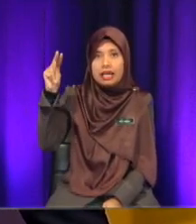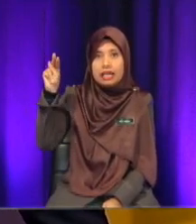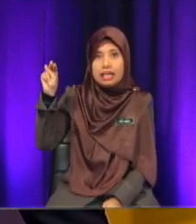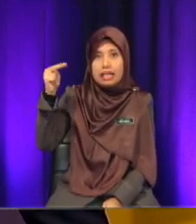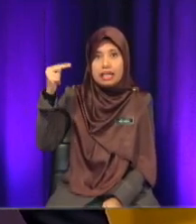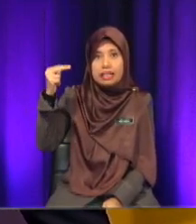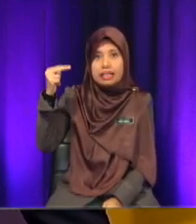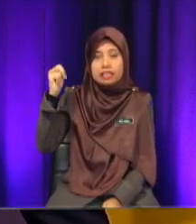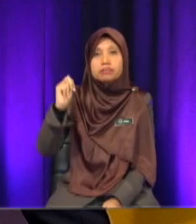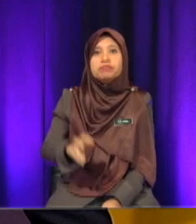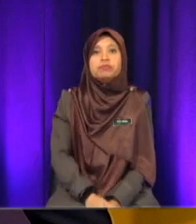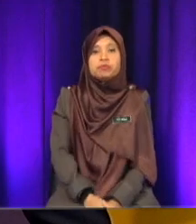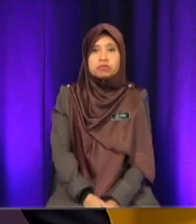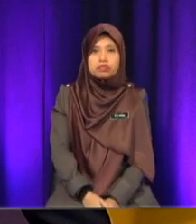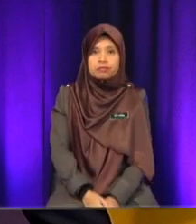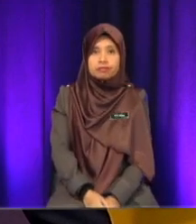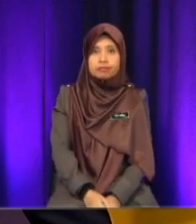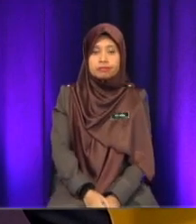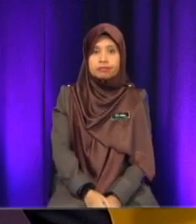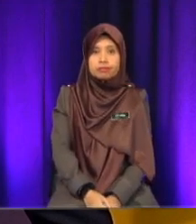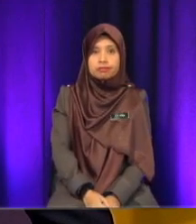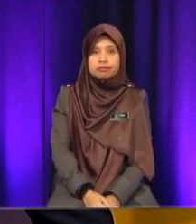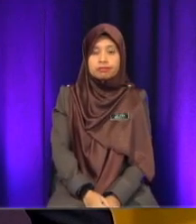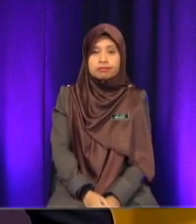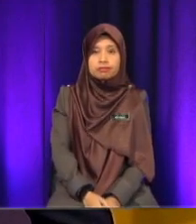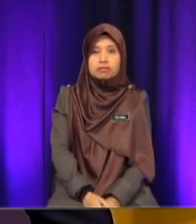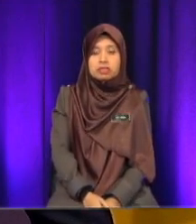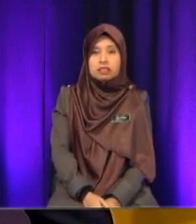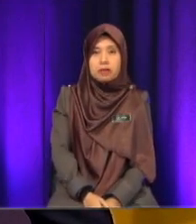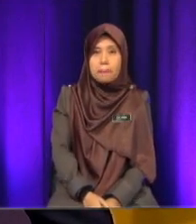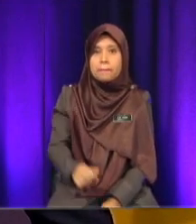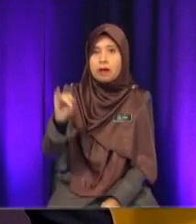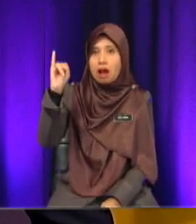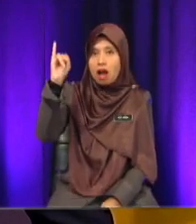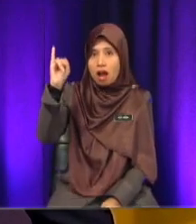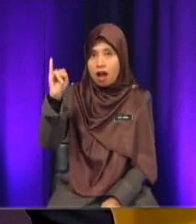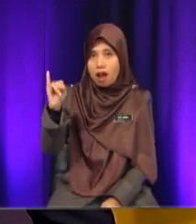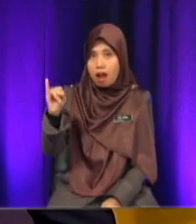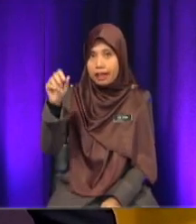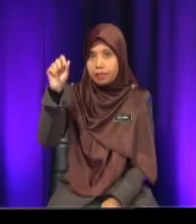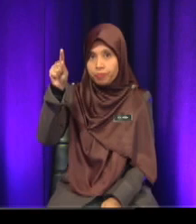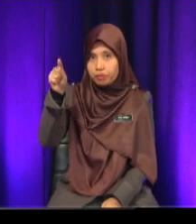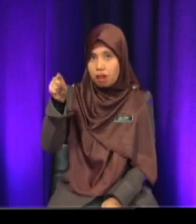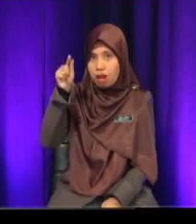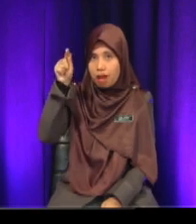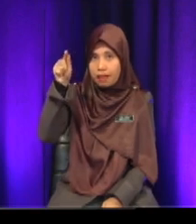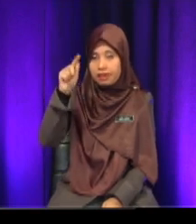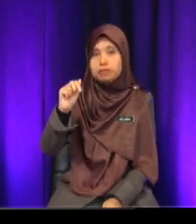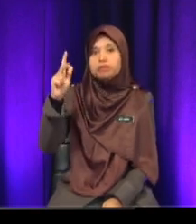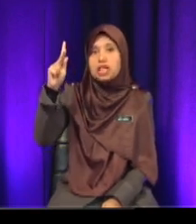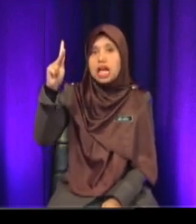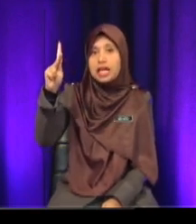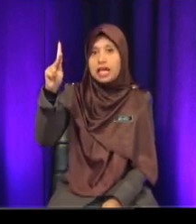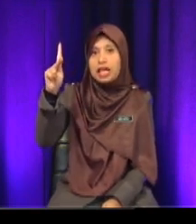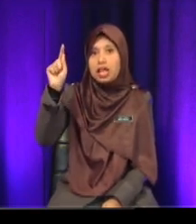Oke betul oke ada tiang betul ini dari sini uji pemaaf Oke